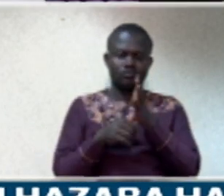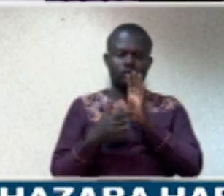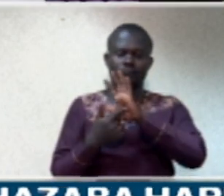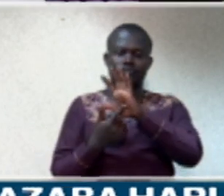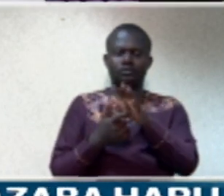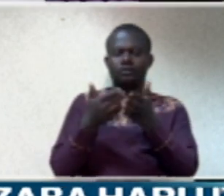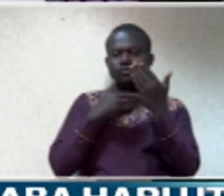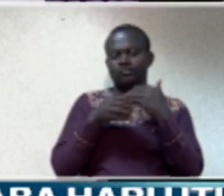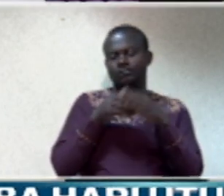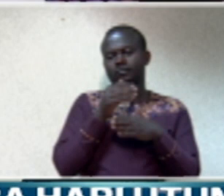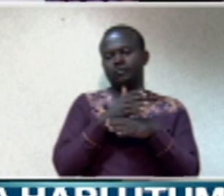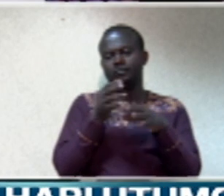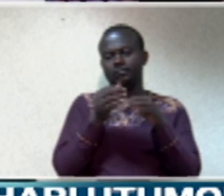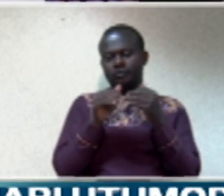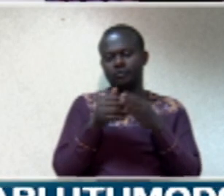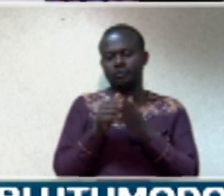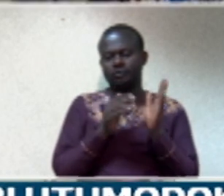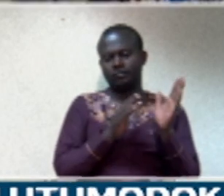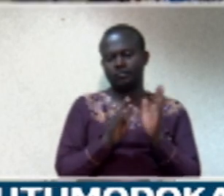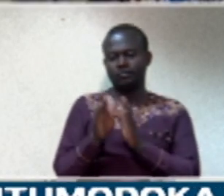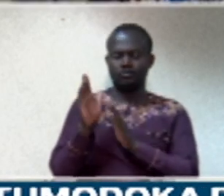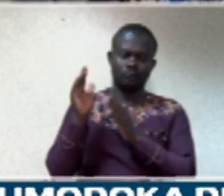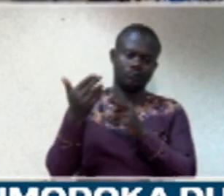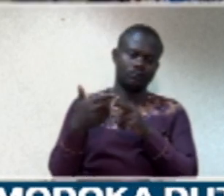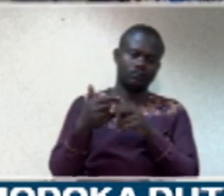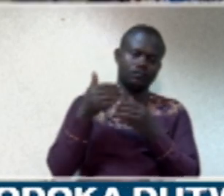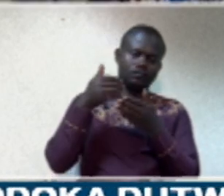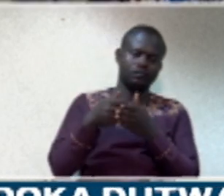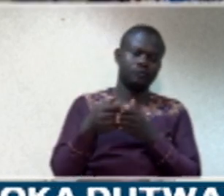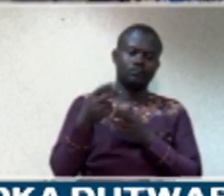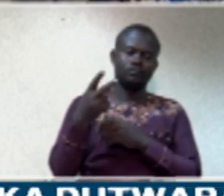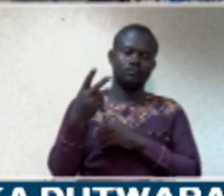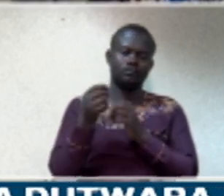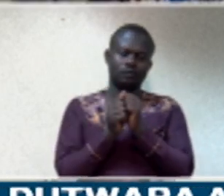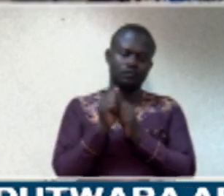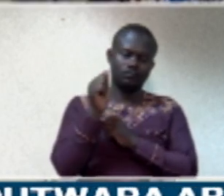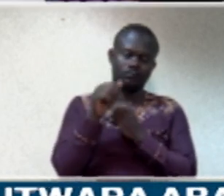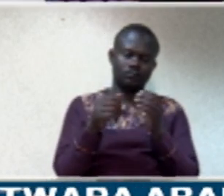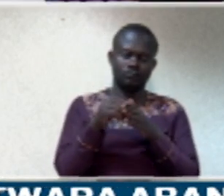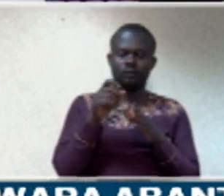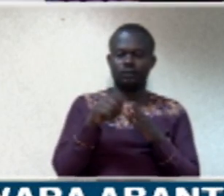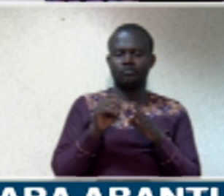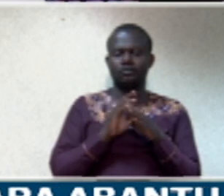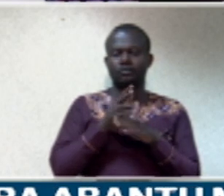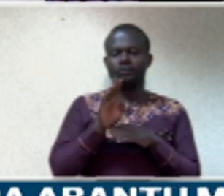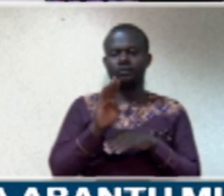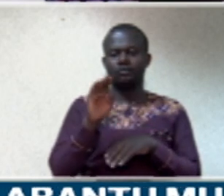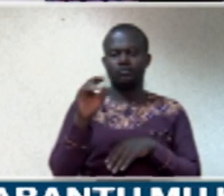babiganiraho na ministeri y'imari n'igenamigambi. Nibyuho bigera kuri 215 bikeneye arenga miliyari